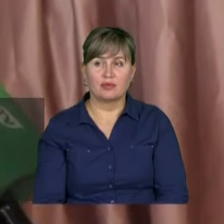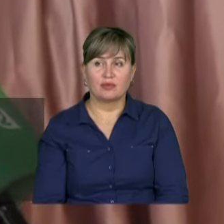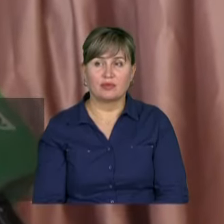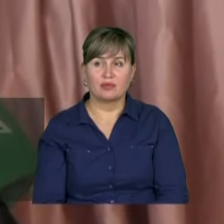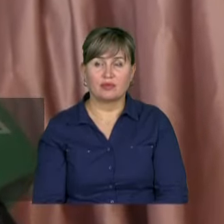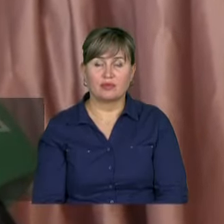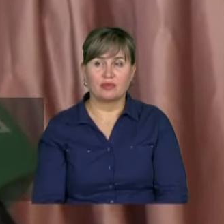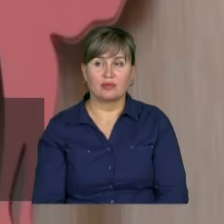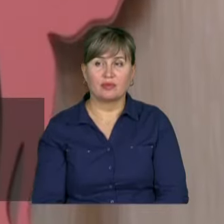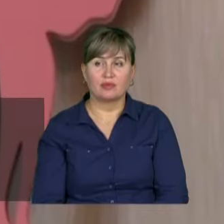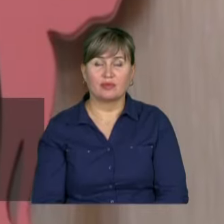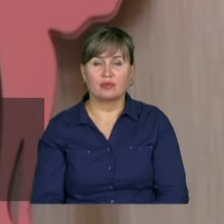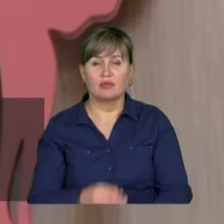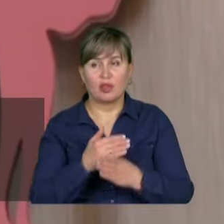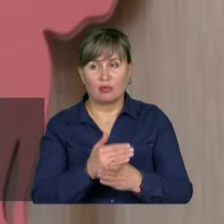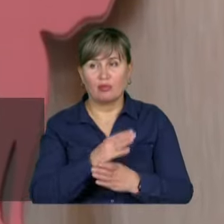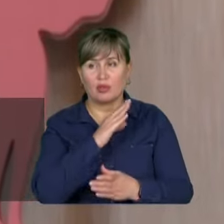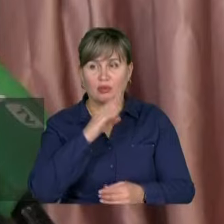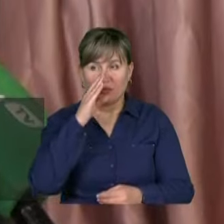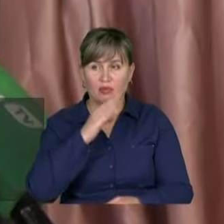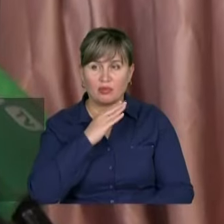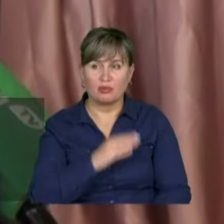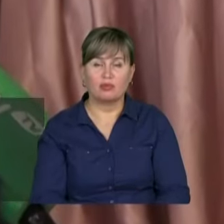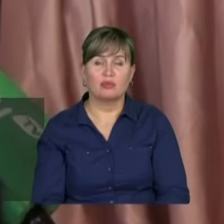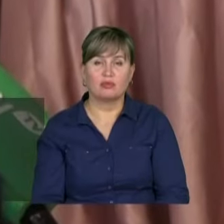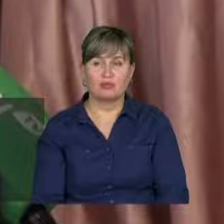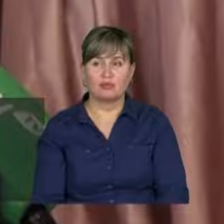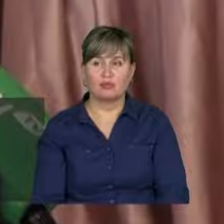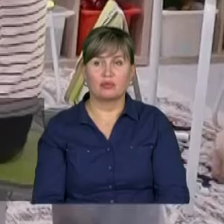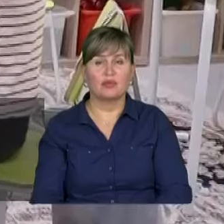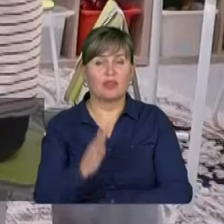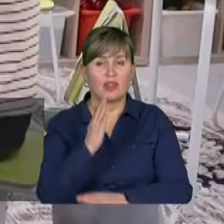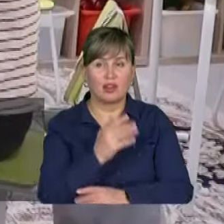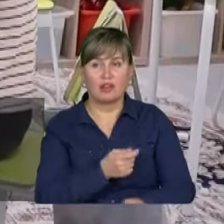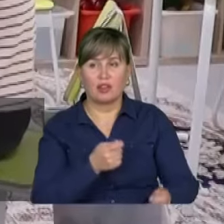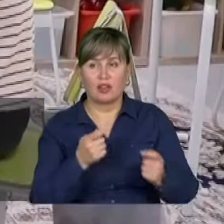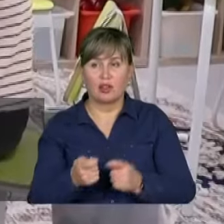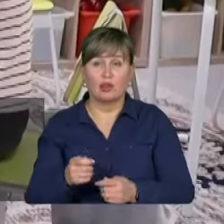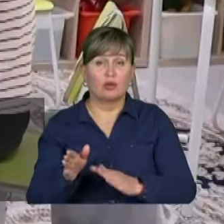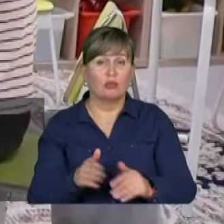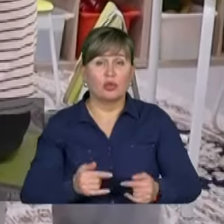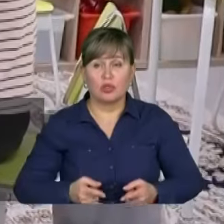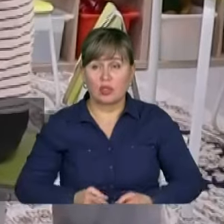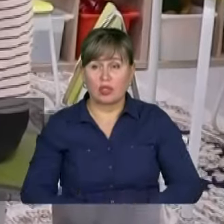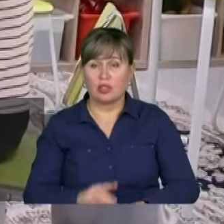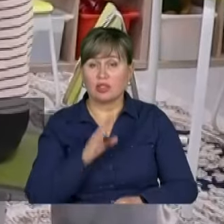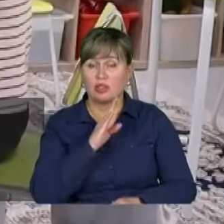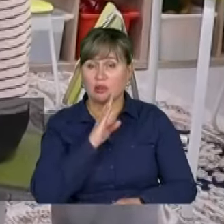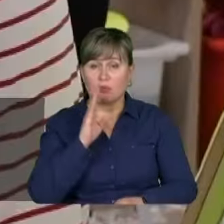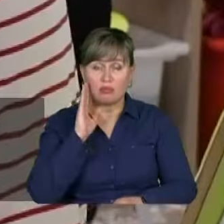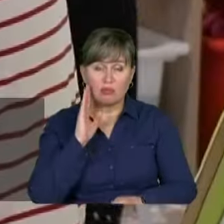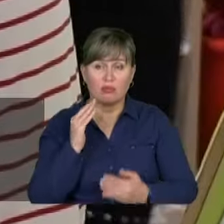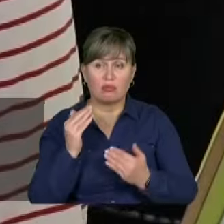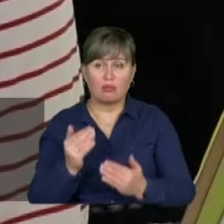помогла маму с папой, трава принес. Сразу после рождения Татьяны и ее матери